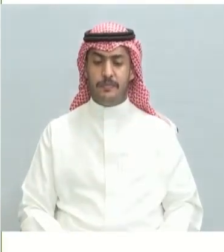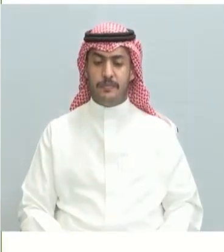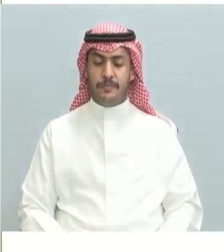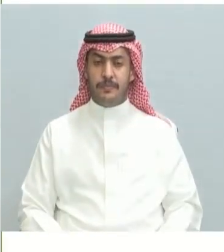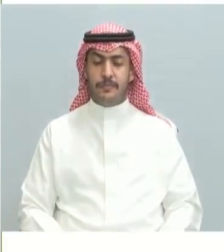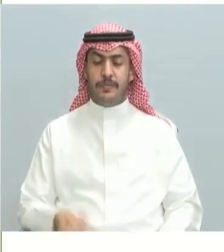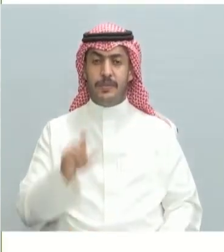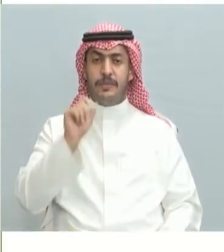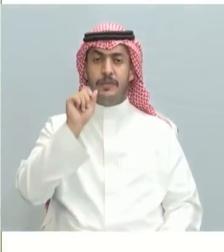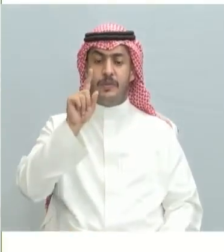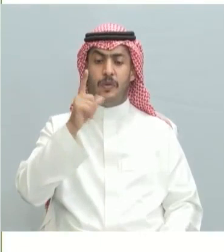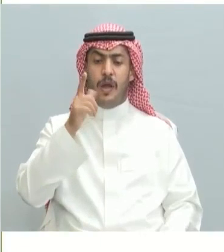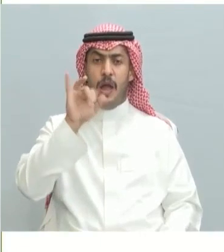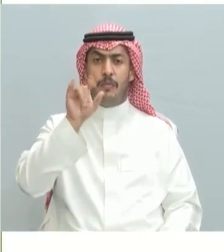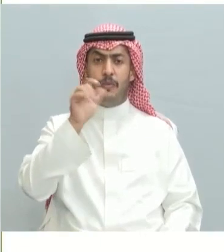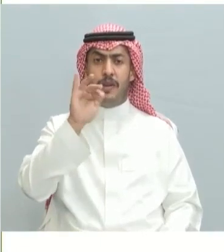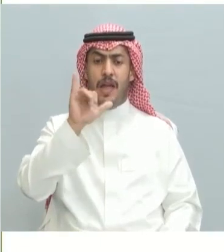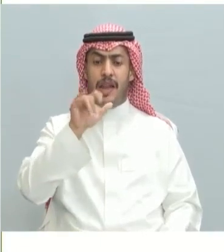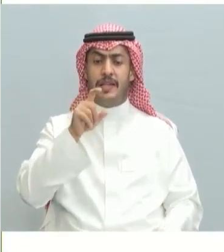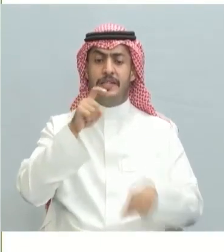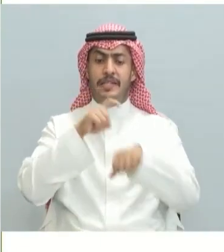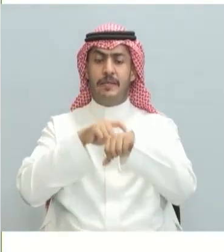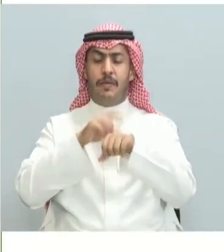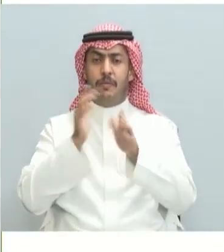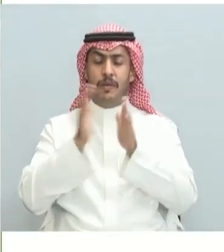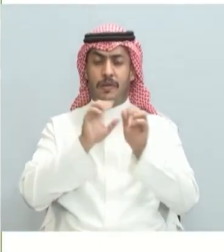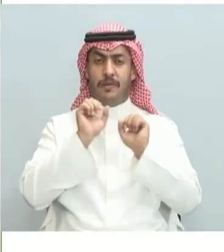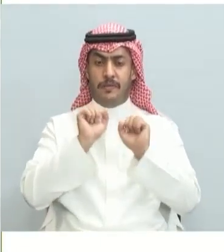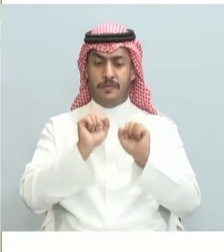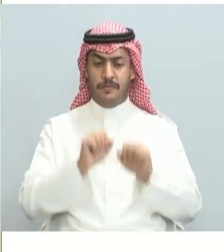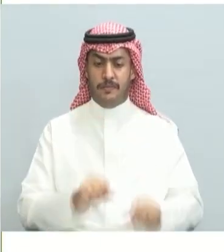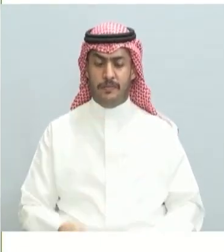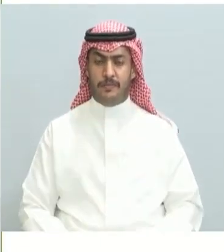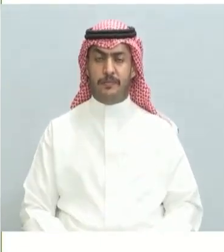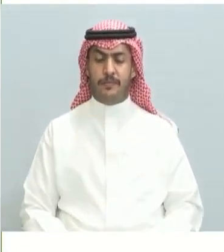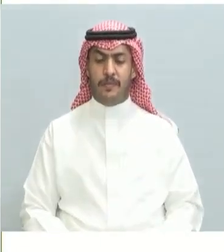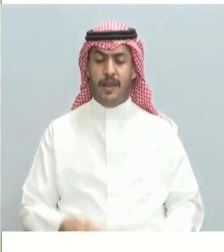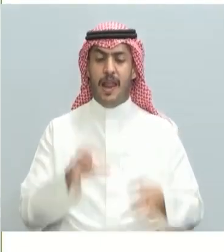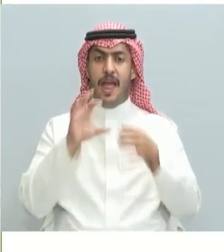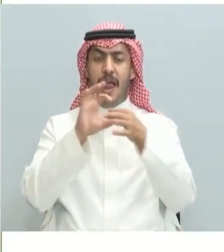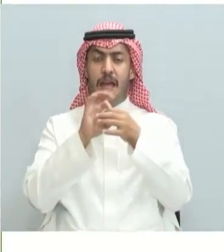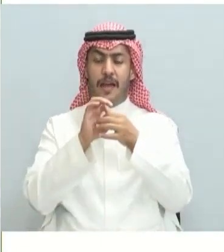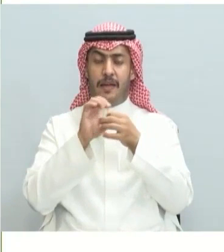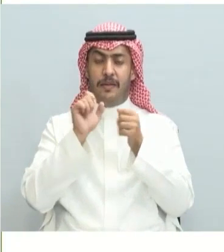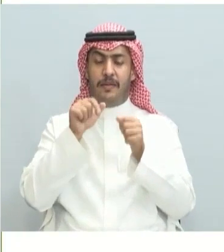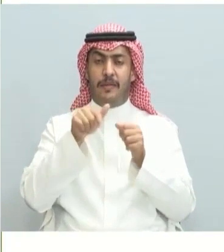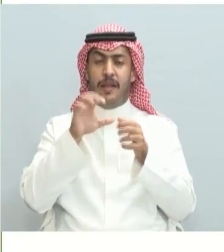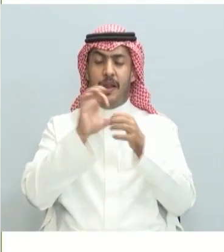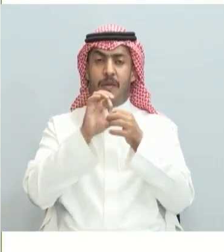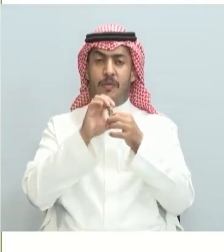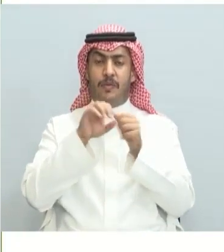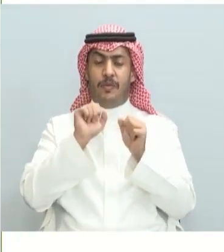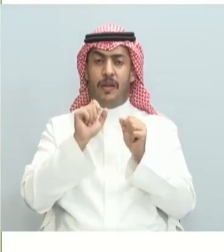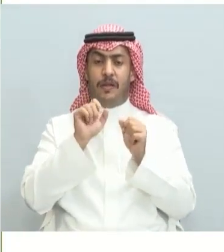ما هو المنحنى الزمني لمعدلات العائد يقصد به هنا العلاقه العلاقه بين